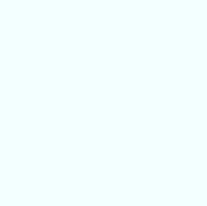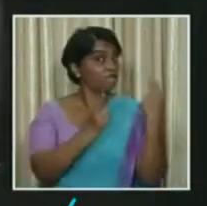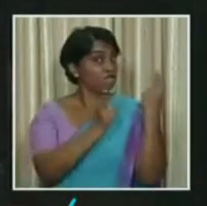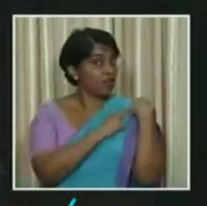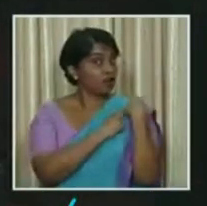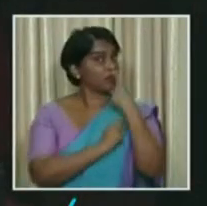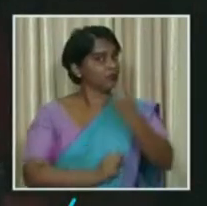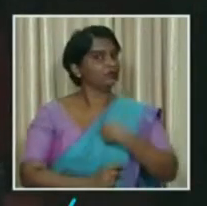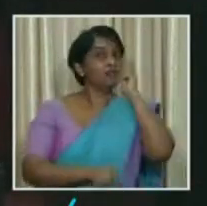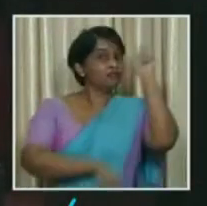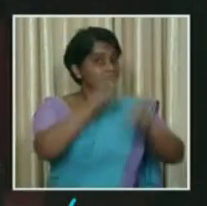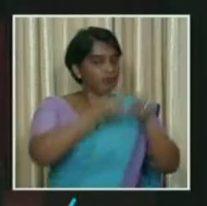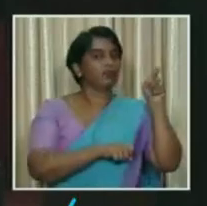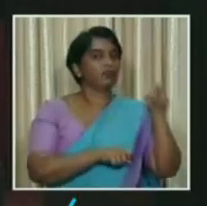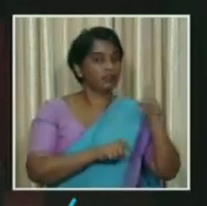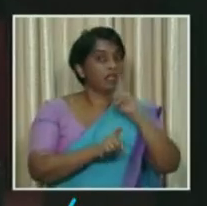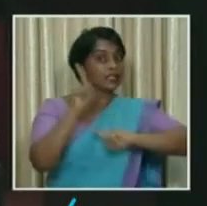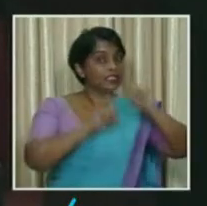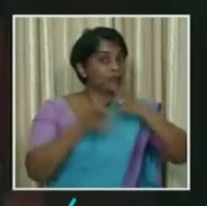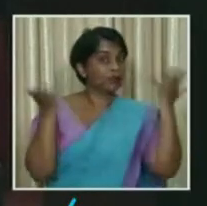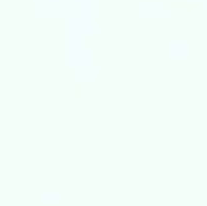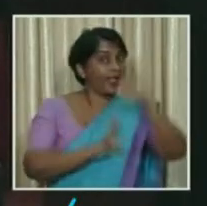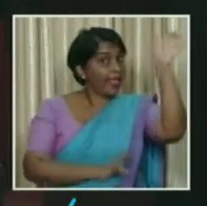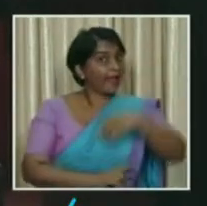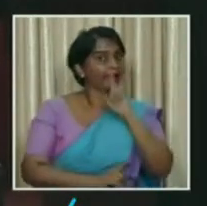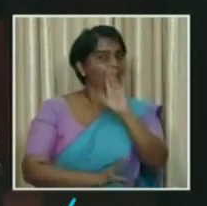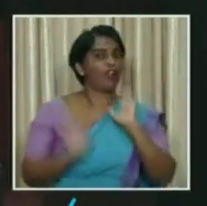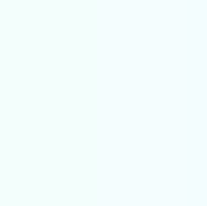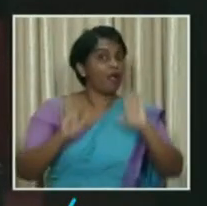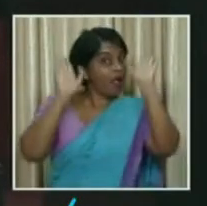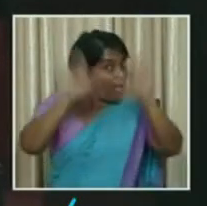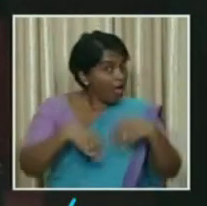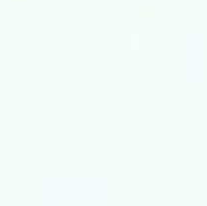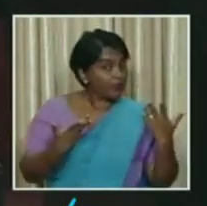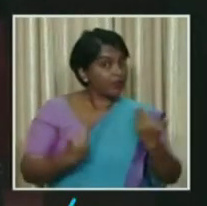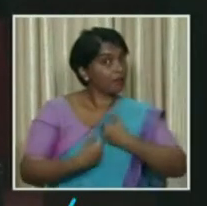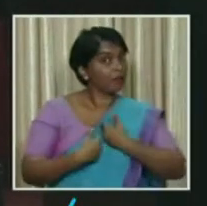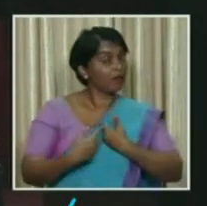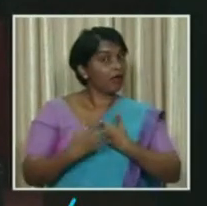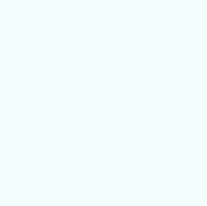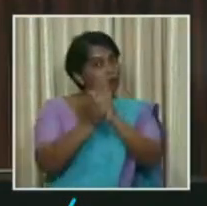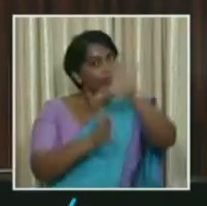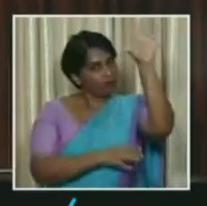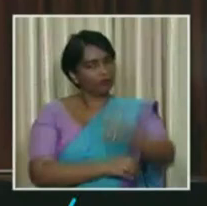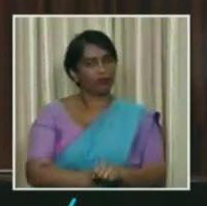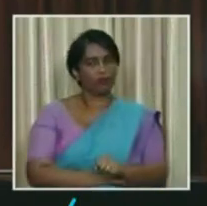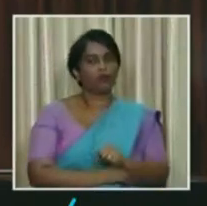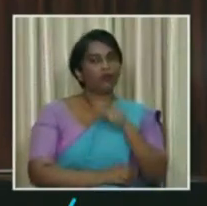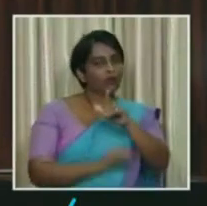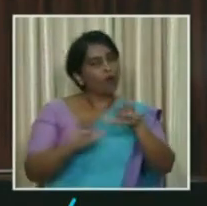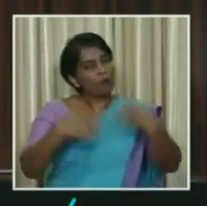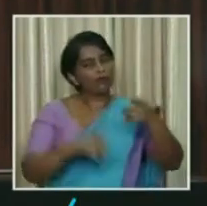වගකීමෙන් කියන්නට ඕනේ නිලධාරීන්ට ඒ රැස්වීම කැඳෙව්වම එන්න කියලා. ආවේ නැත්නම් මගේ වරප්‍රසාද කඩවීමක්. ඔබතුමාට